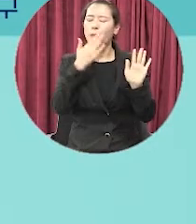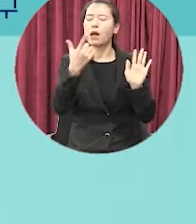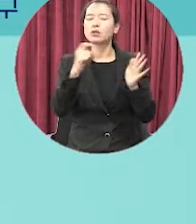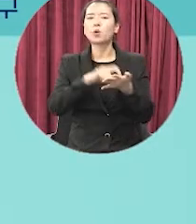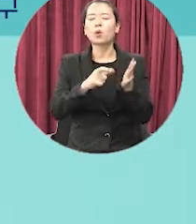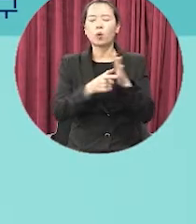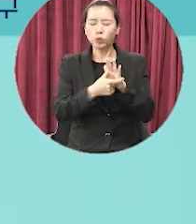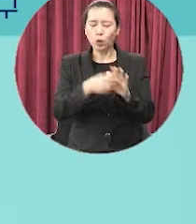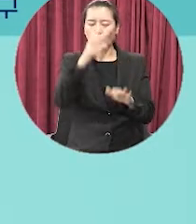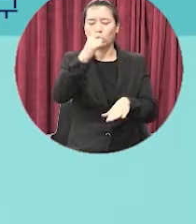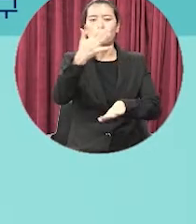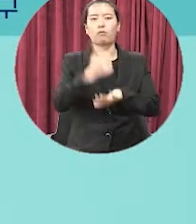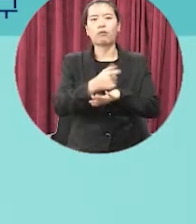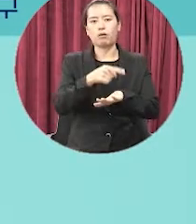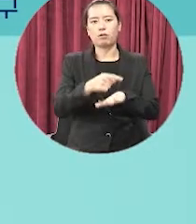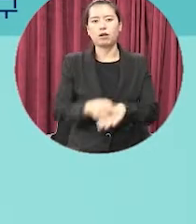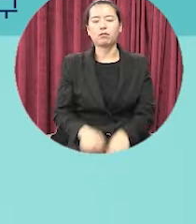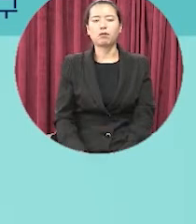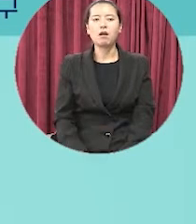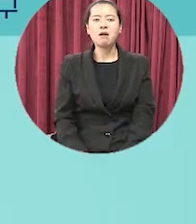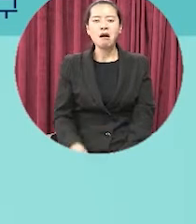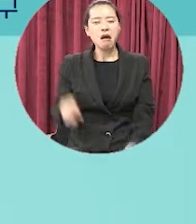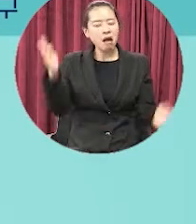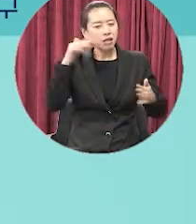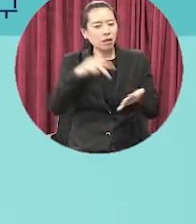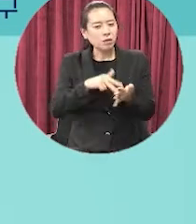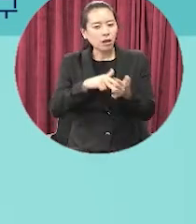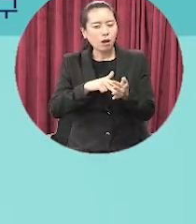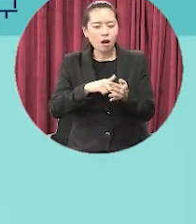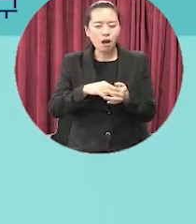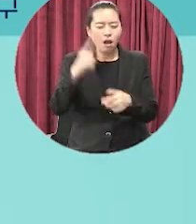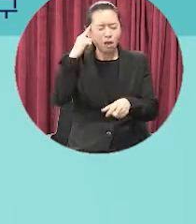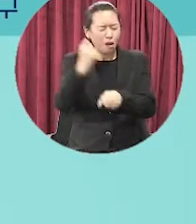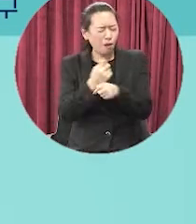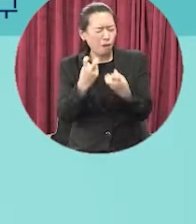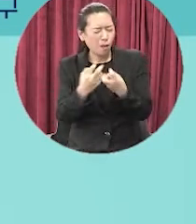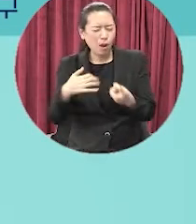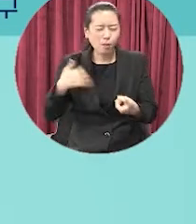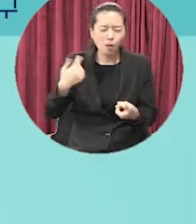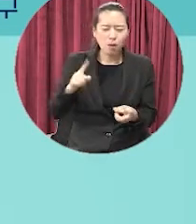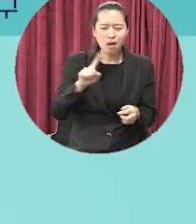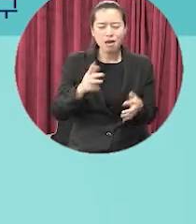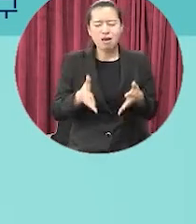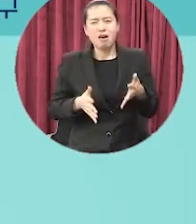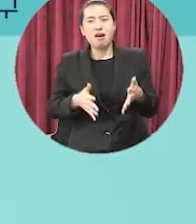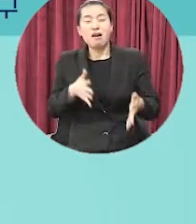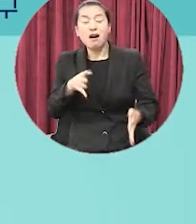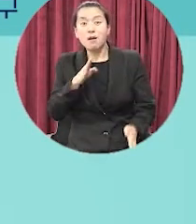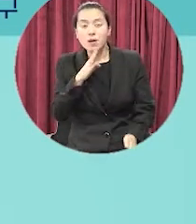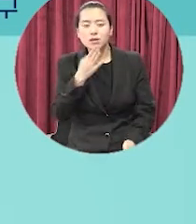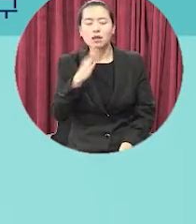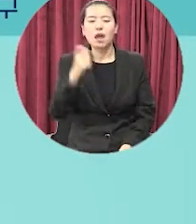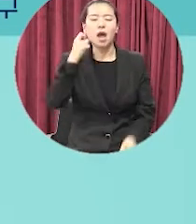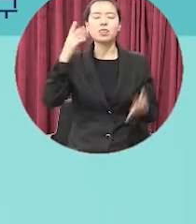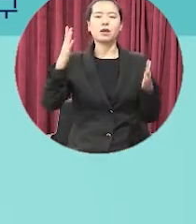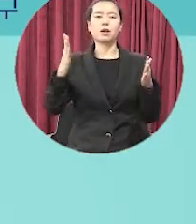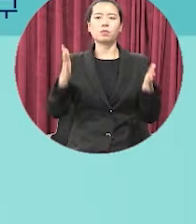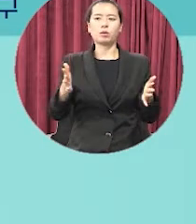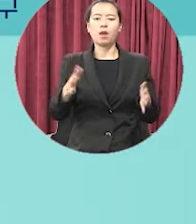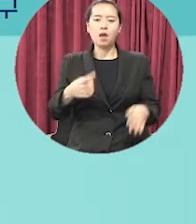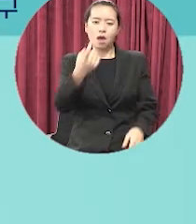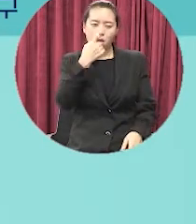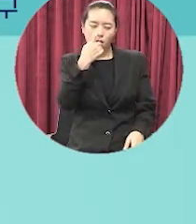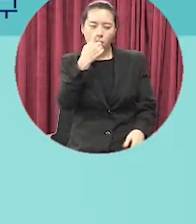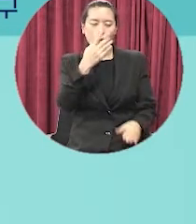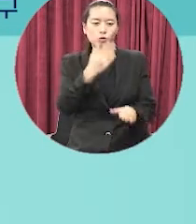자본과 3 의 학생이 라고 하는건 요구 방법만 더 잘 모르고 디타 프로세싱 도 모르고 사실 아무것도 잘 모를텐데 죽어 한달만에 배워가면서